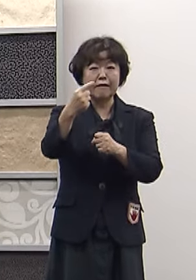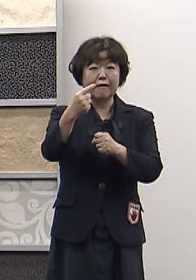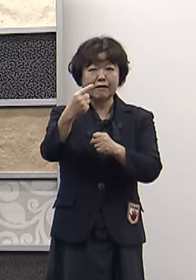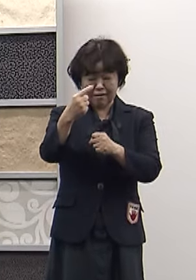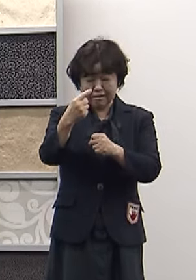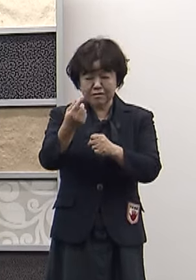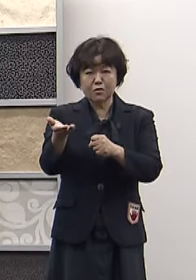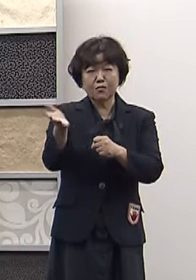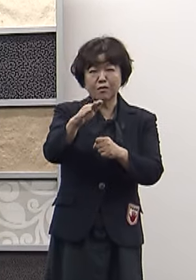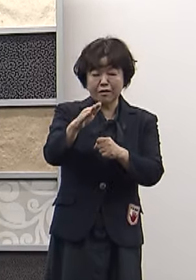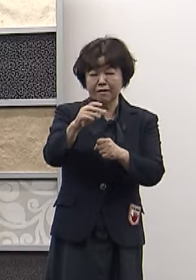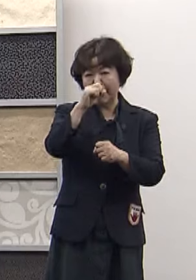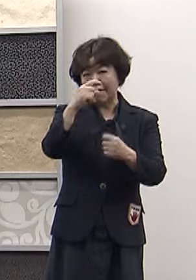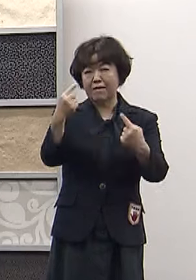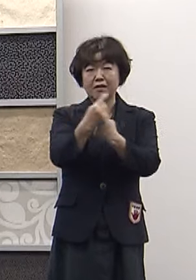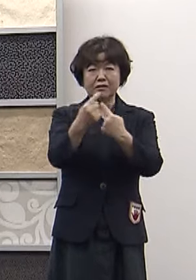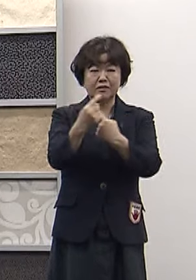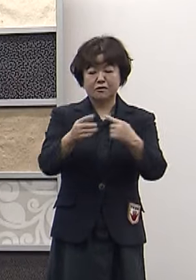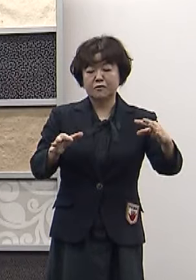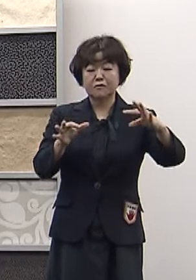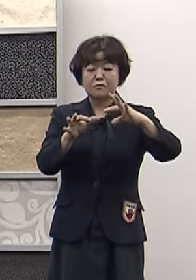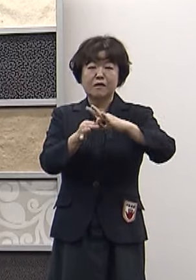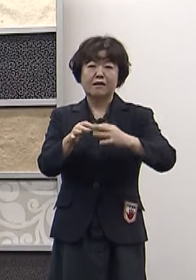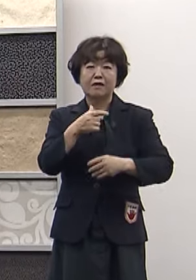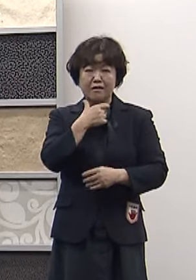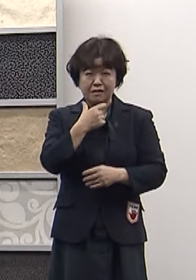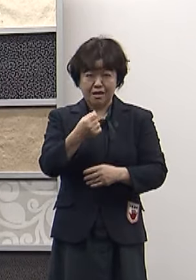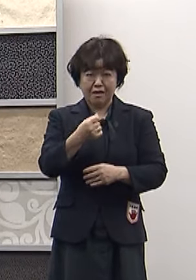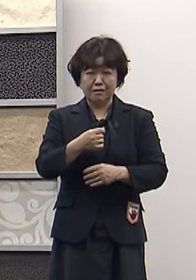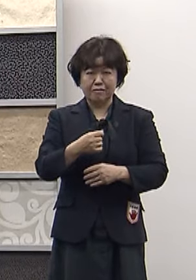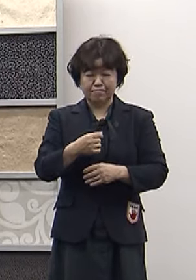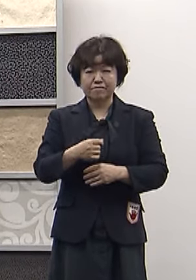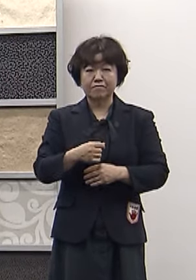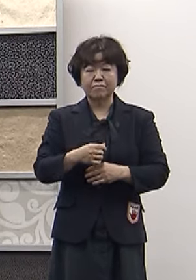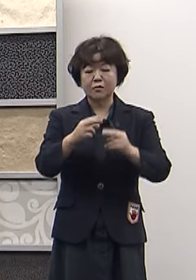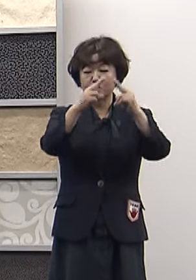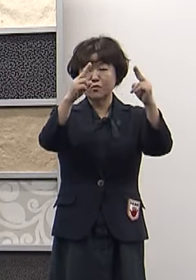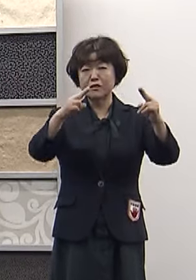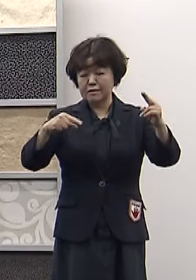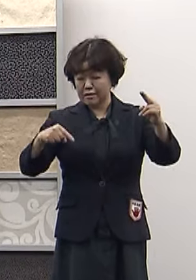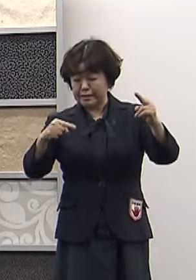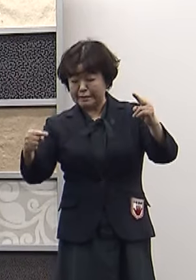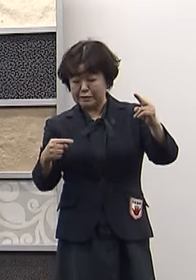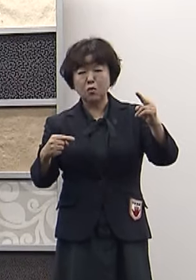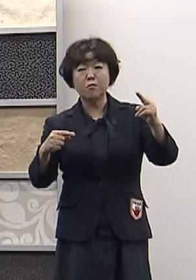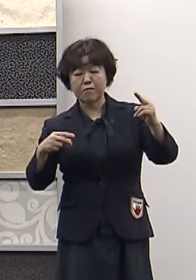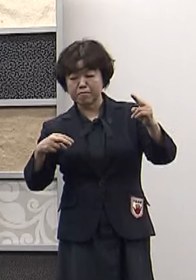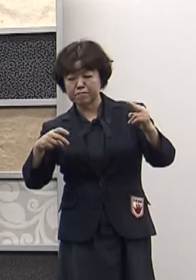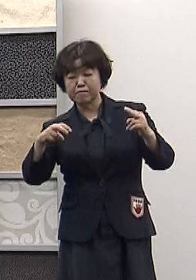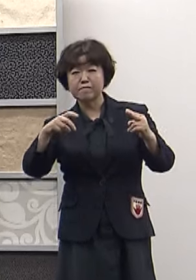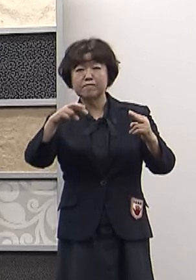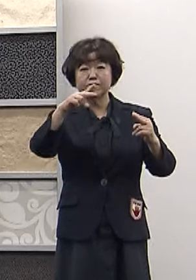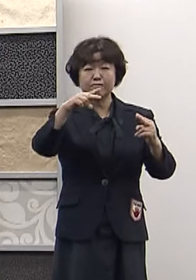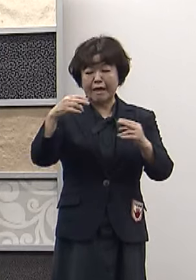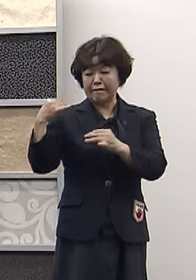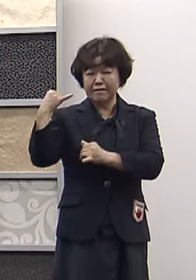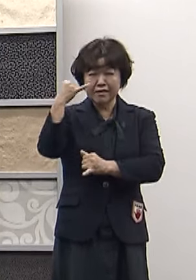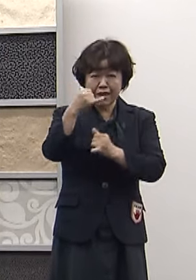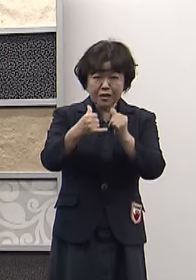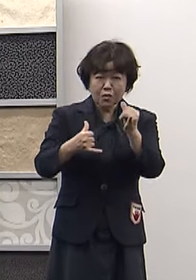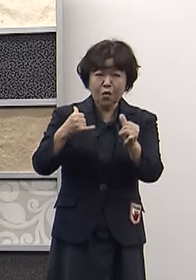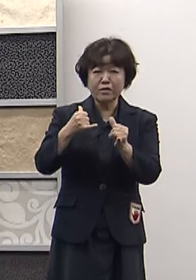につなげてまいります。加えまして、麓から登る伝統的登山の振興、これは富士